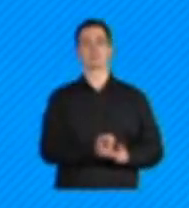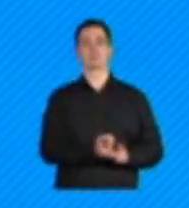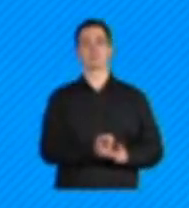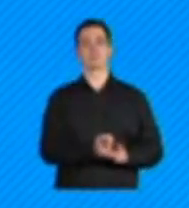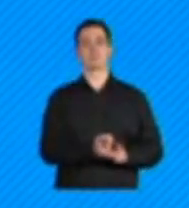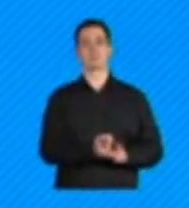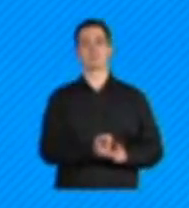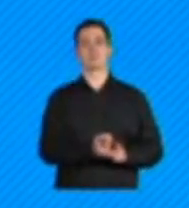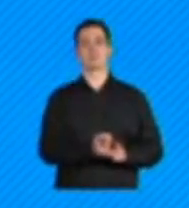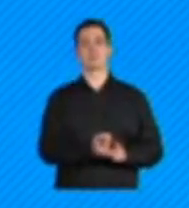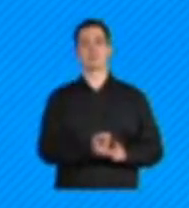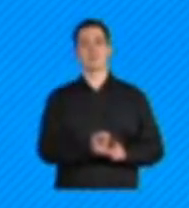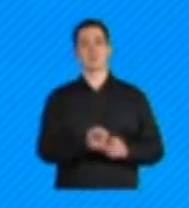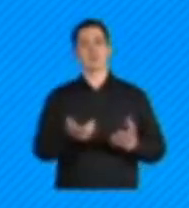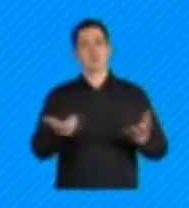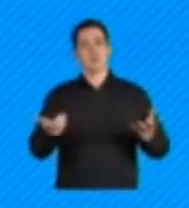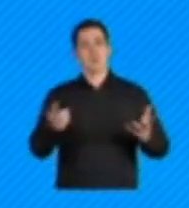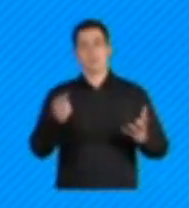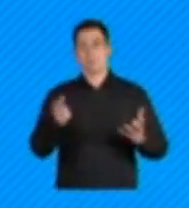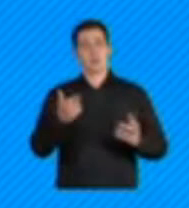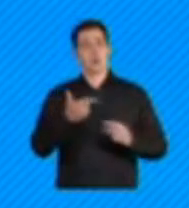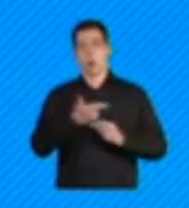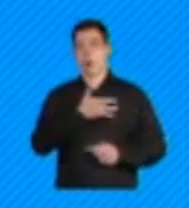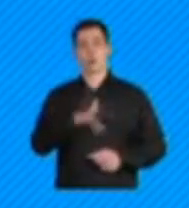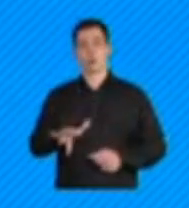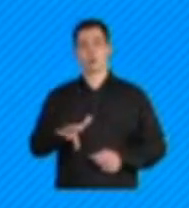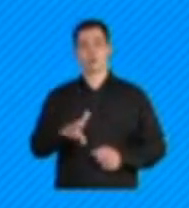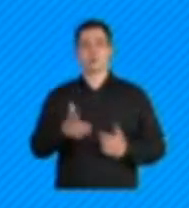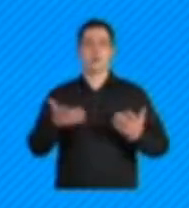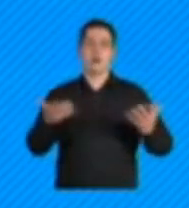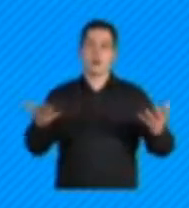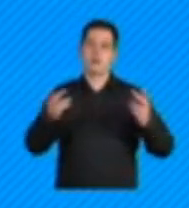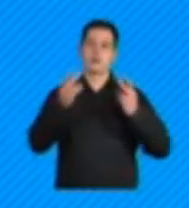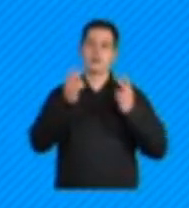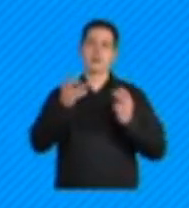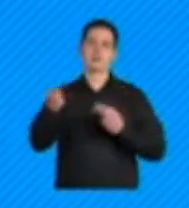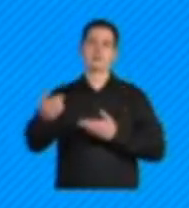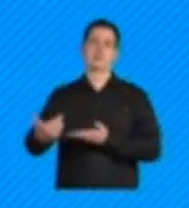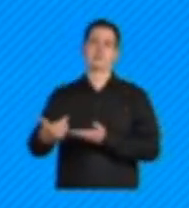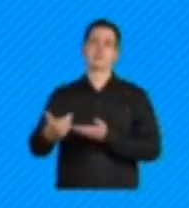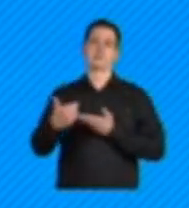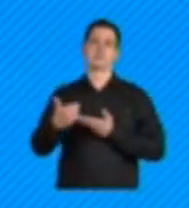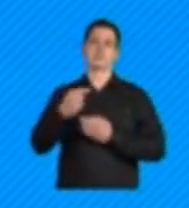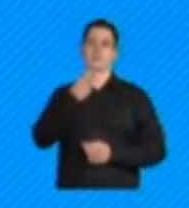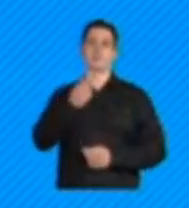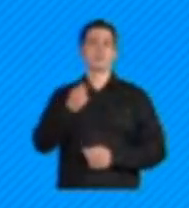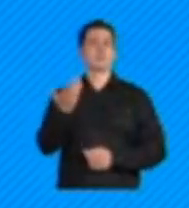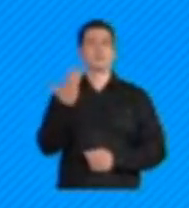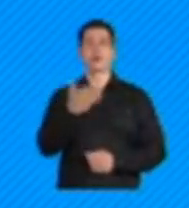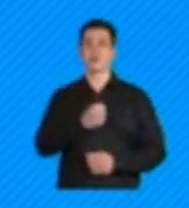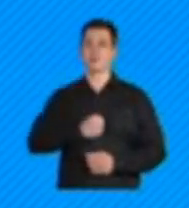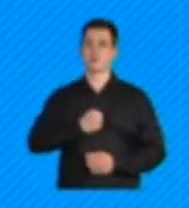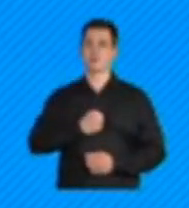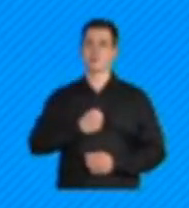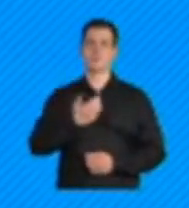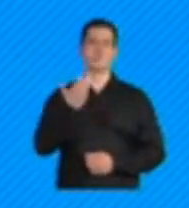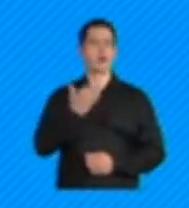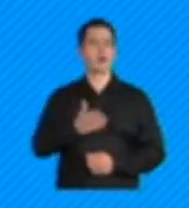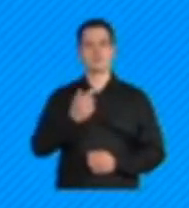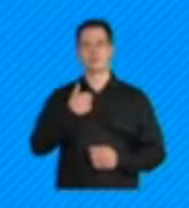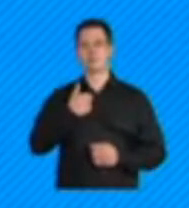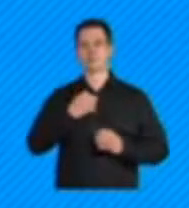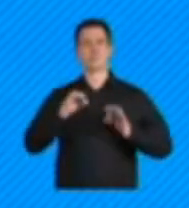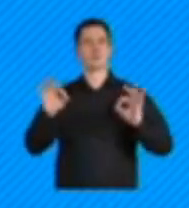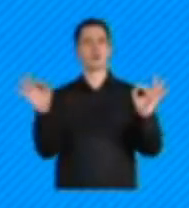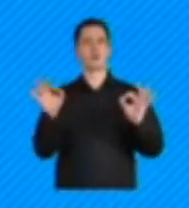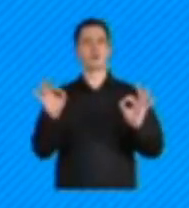leżeli. To taka brutalna bardzo konstatacja, bardzo, bardzo smutna i brutalna refleksja,